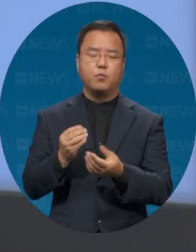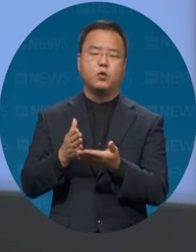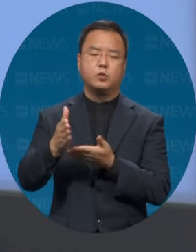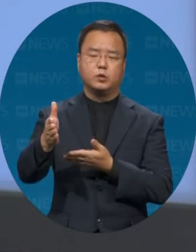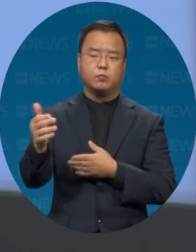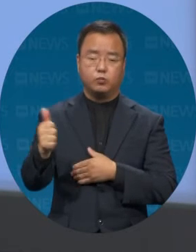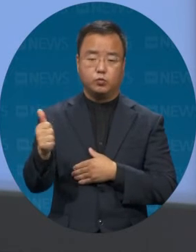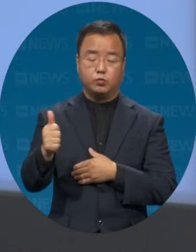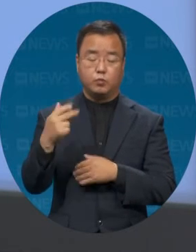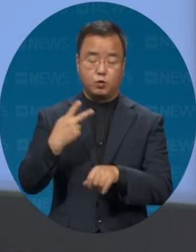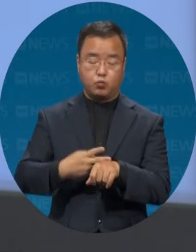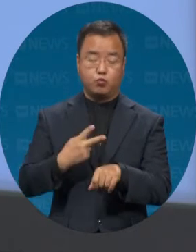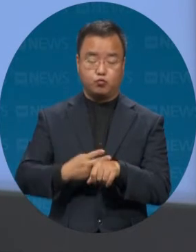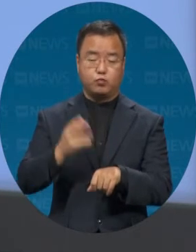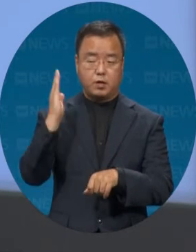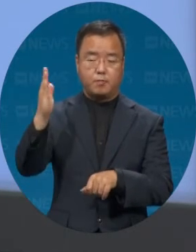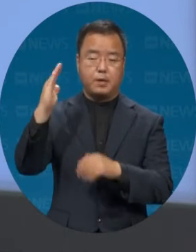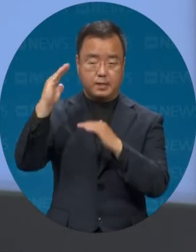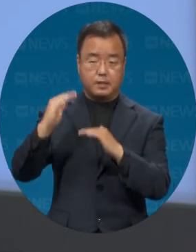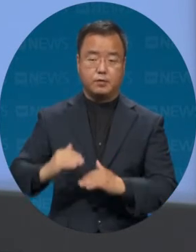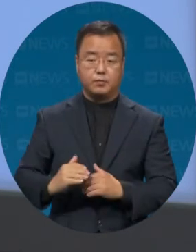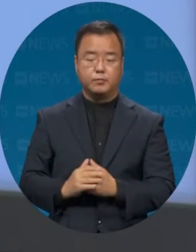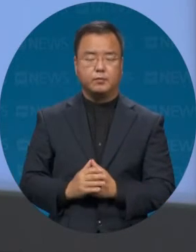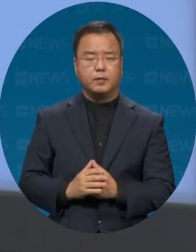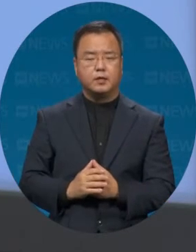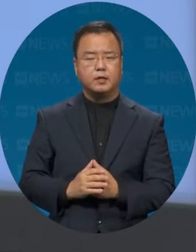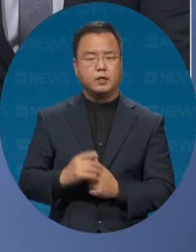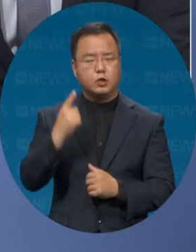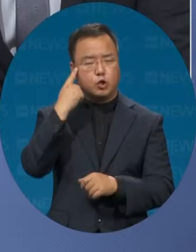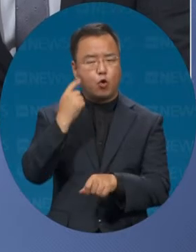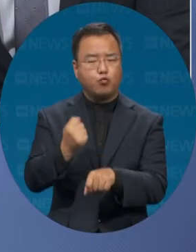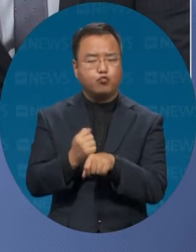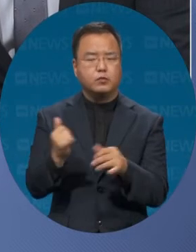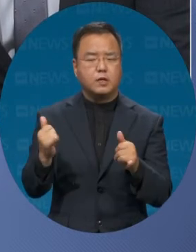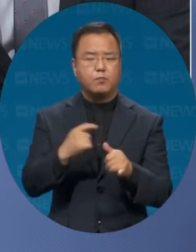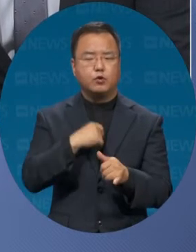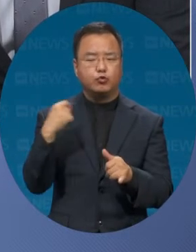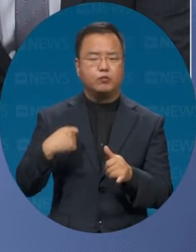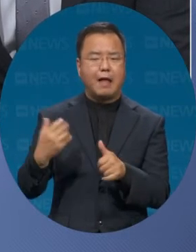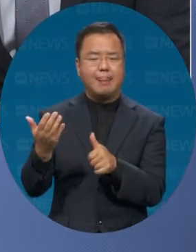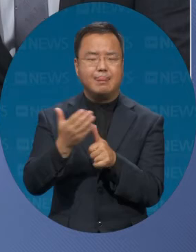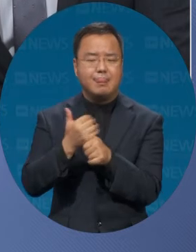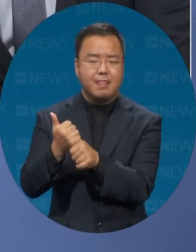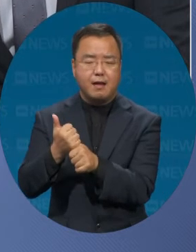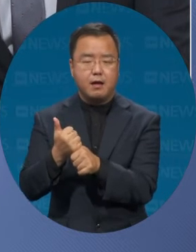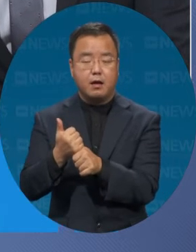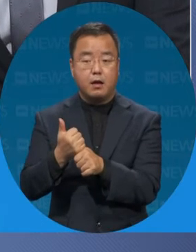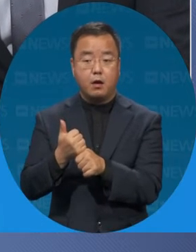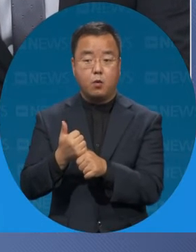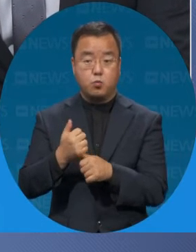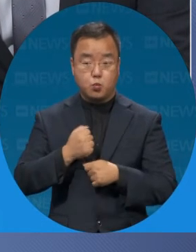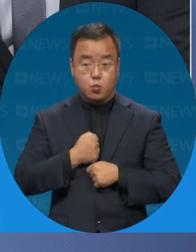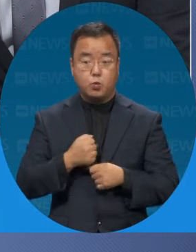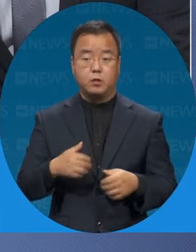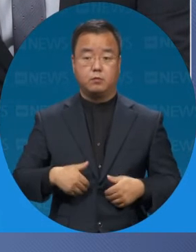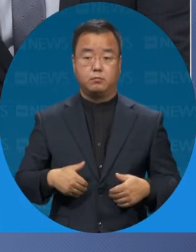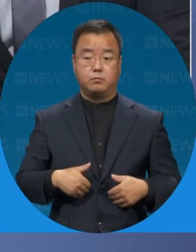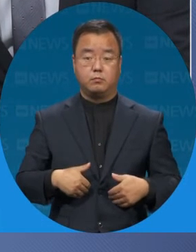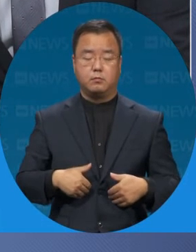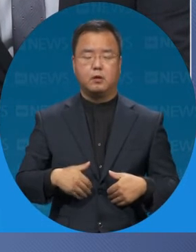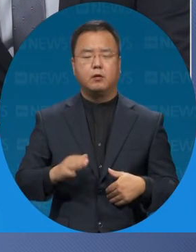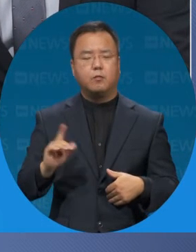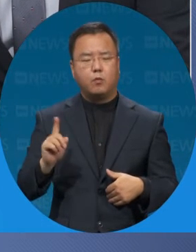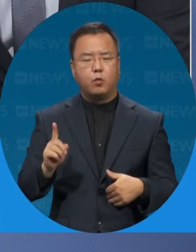바턴 교수가 안 주장입니다 연구자들이 중국의 납치 회 교회 주의를 해야 한다는 겁니다 예 실제로 지난해